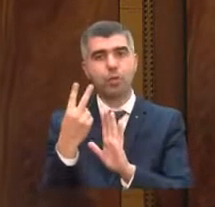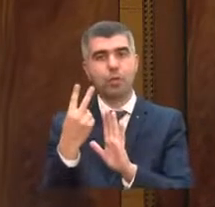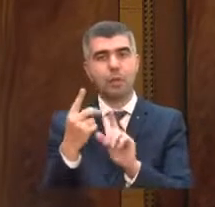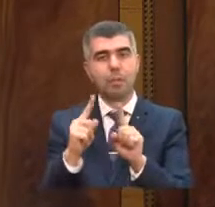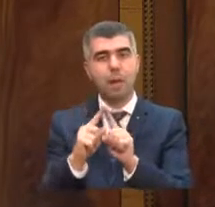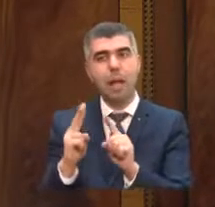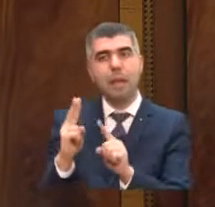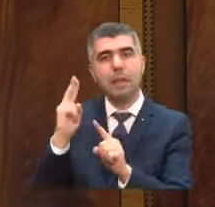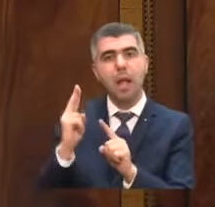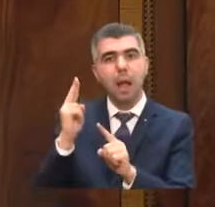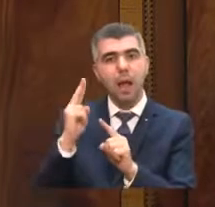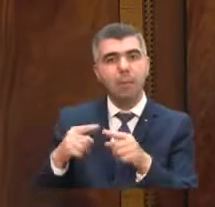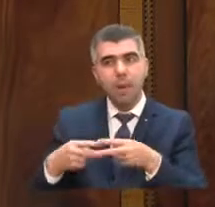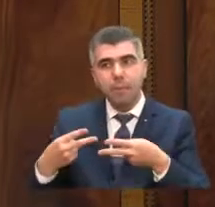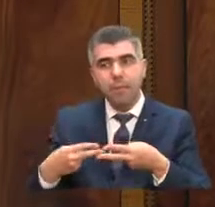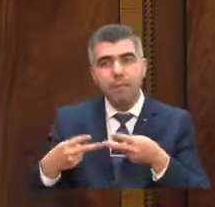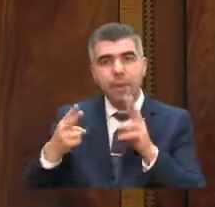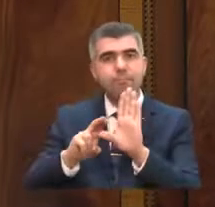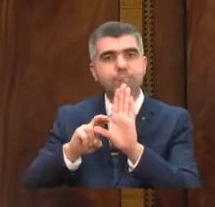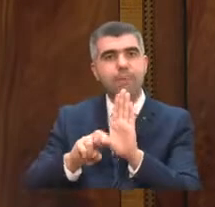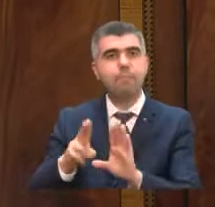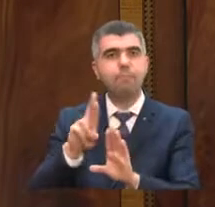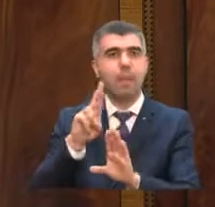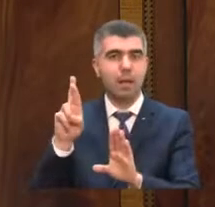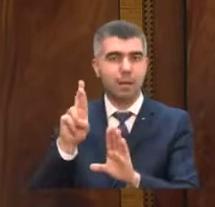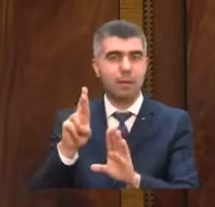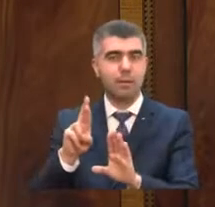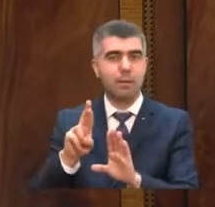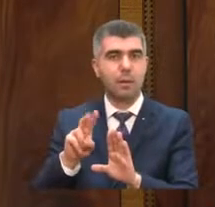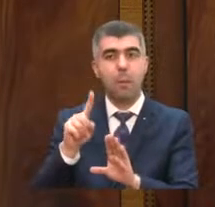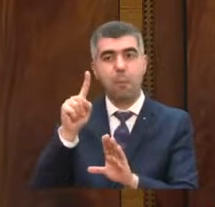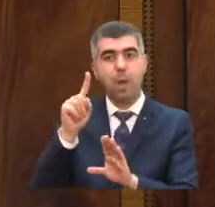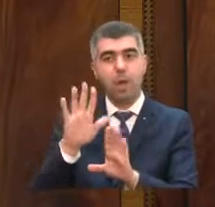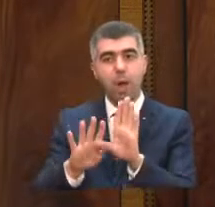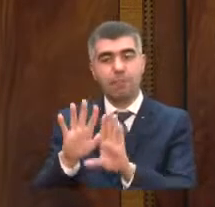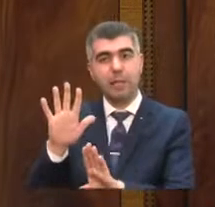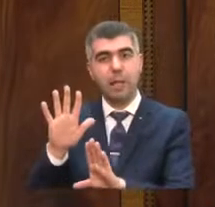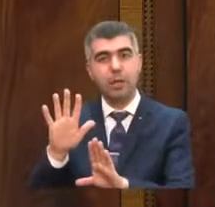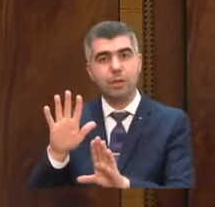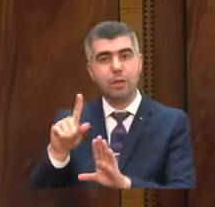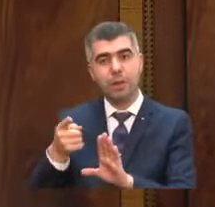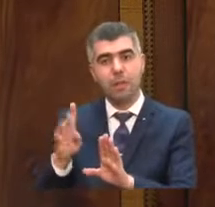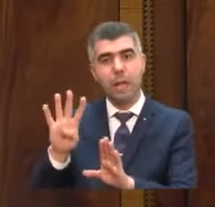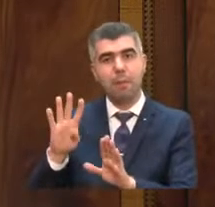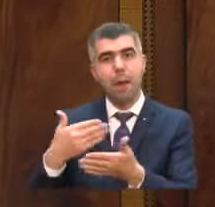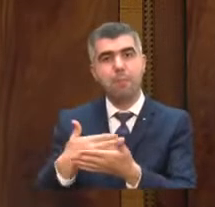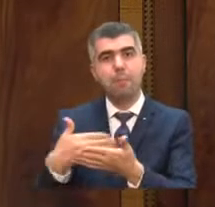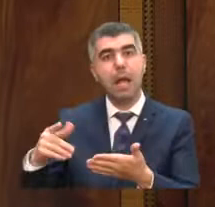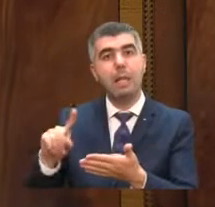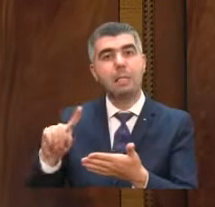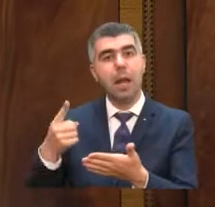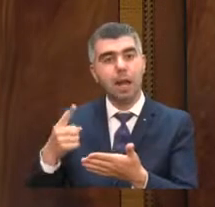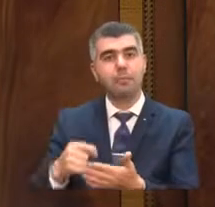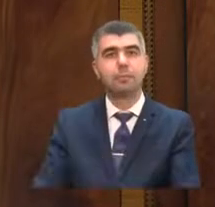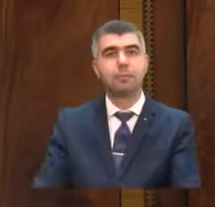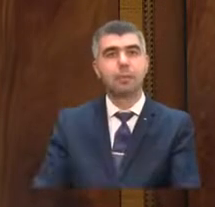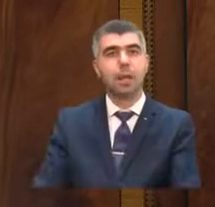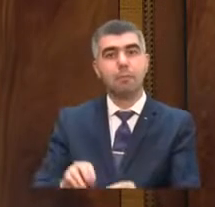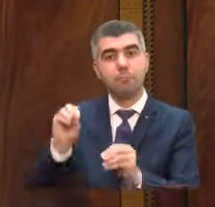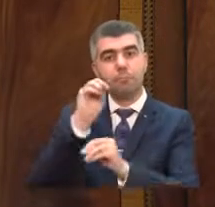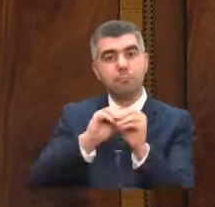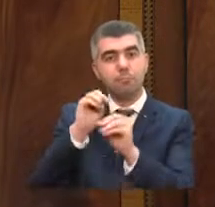13 يناير 2020، الكلفة ديالو تتعرفوها 115.4 مليار ديال الدرهم. تم الانتهاء من البرنامج